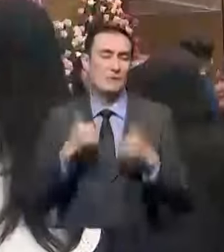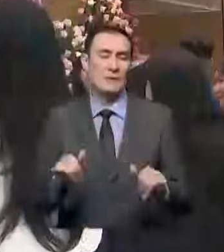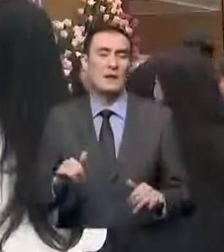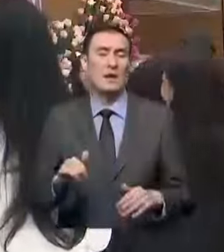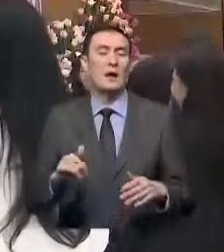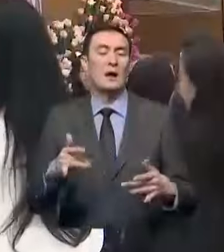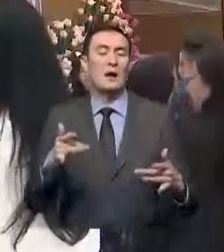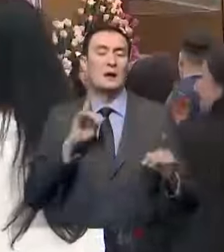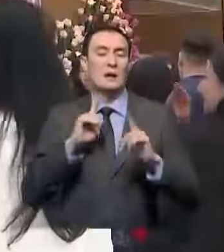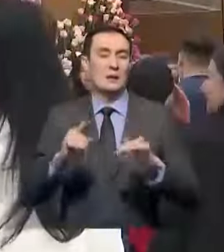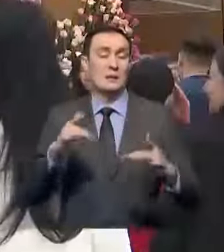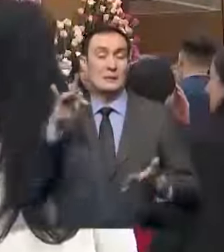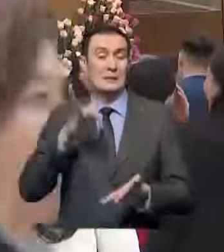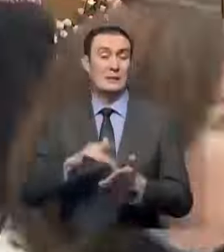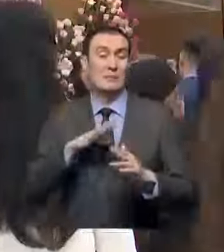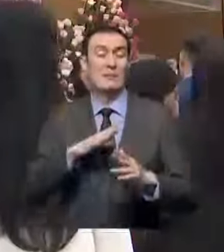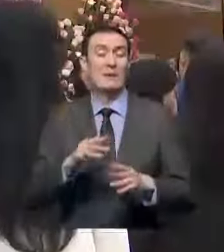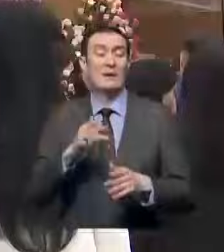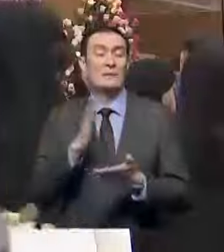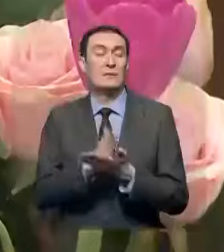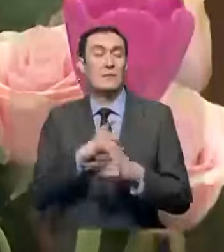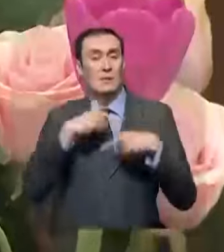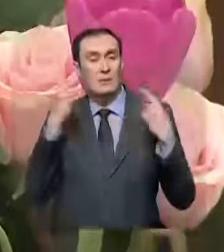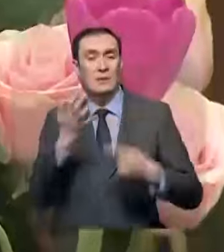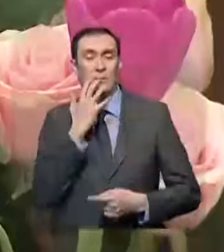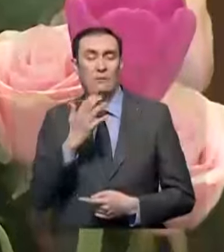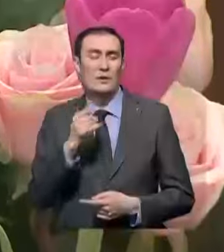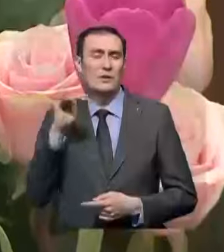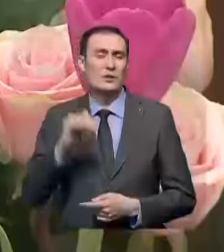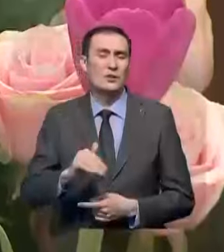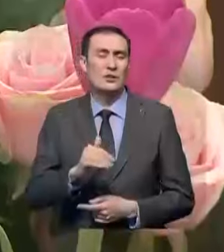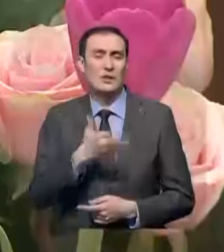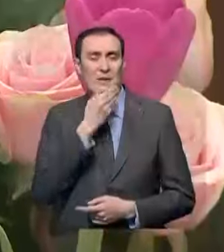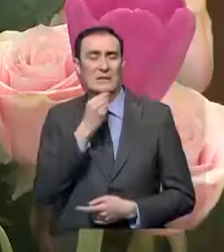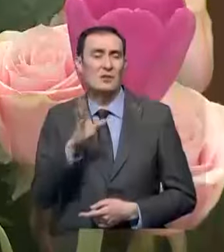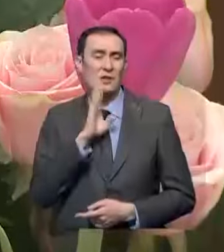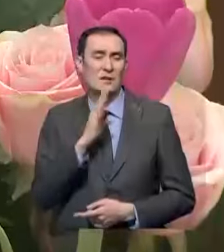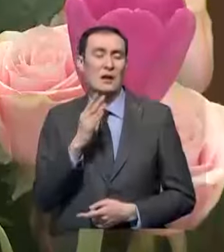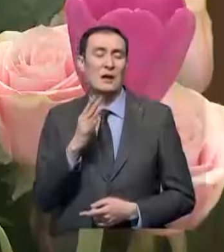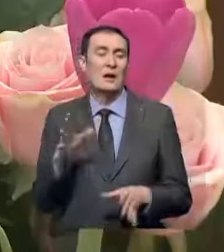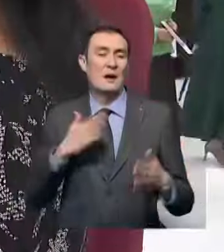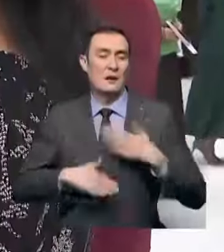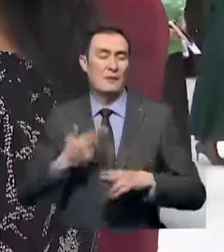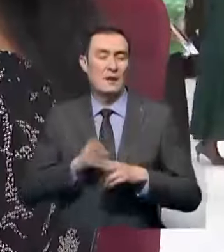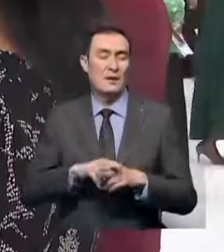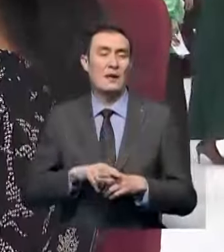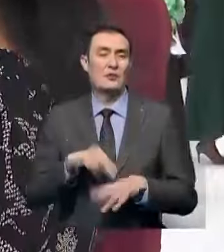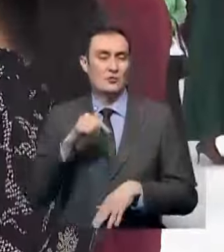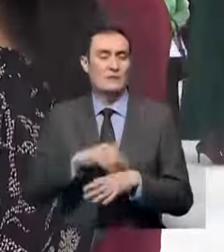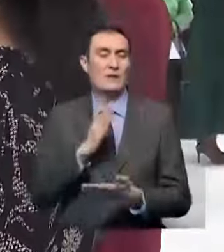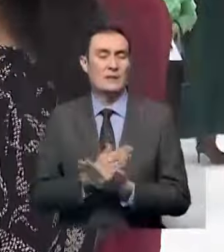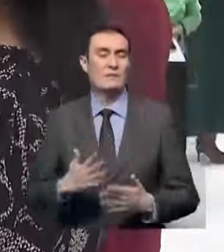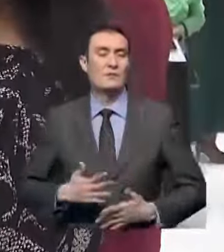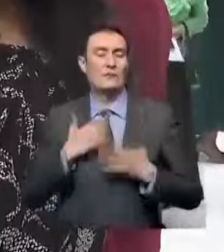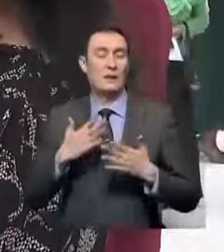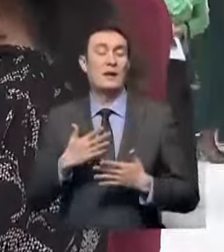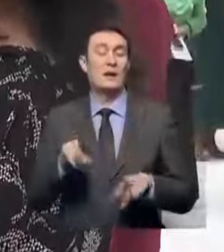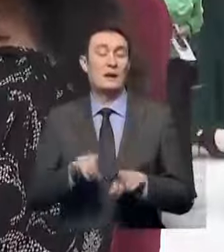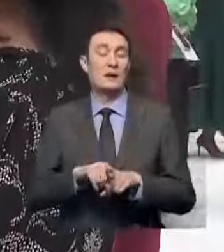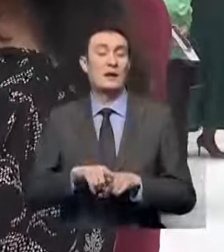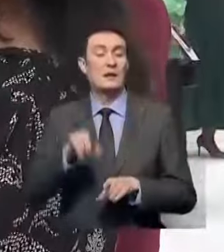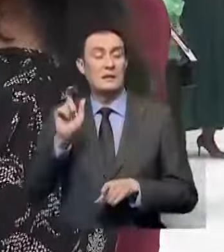Конгресс-центр сегодня превратился в обитель тепла и улыбок. Тысячи ярких женщин на одной волне. Эти вибрации и есть источник вдохновения. Как